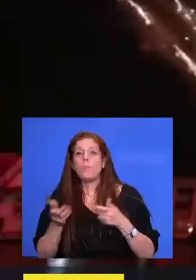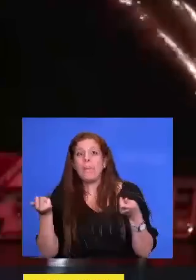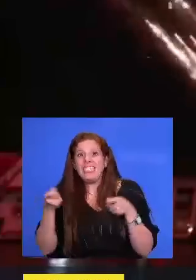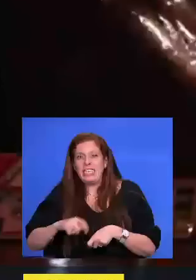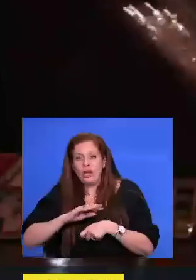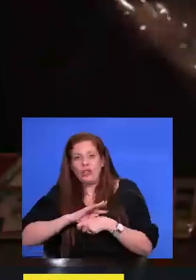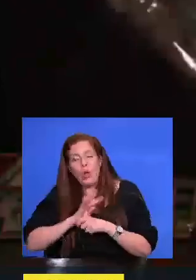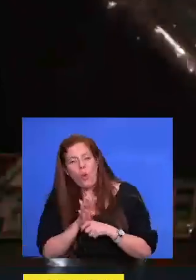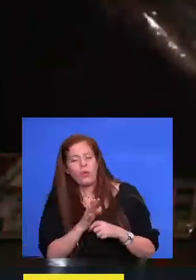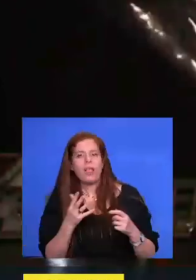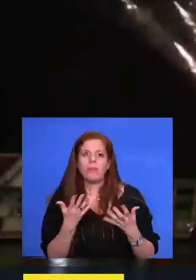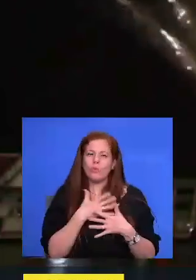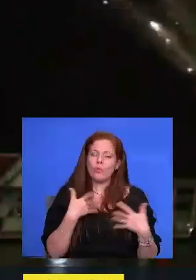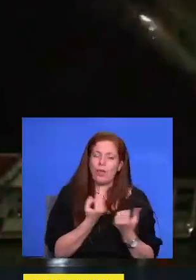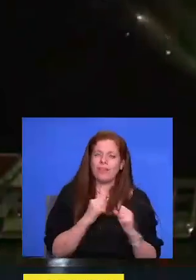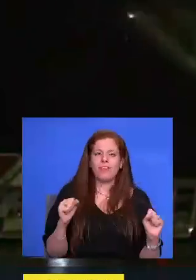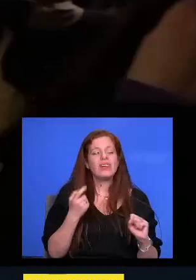גם עם קצת בחשש.